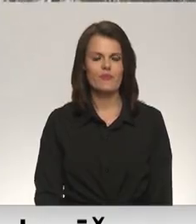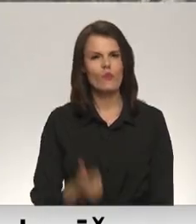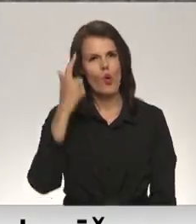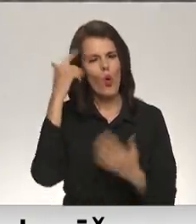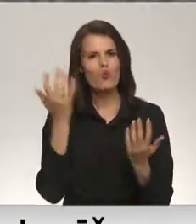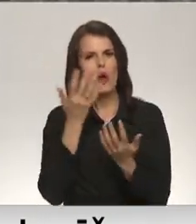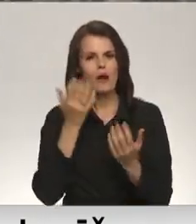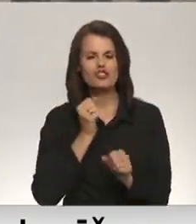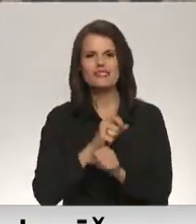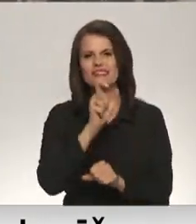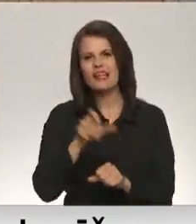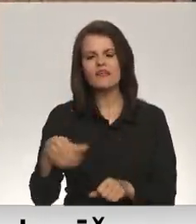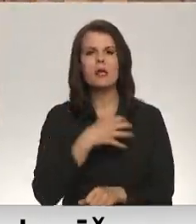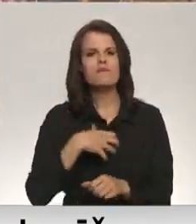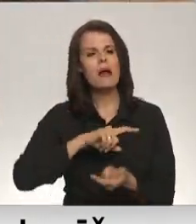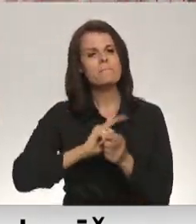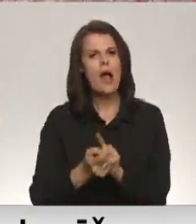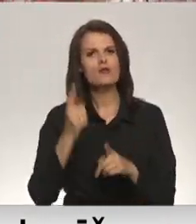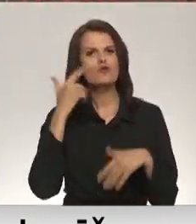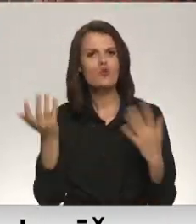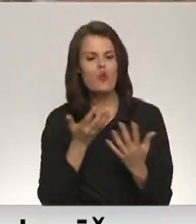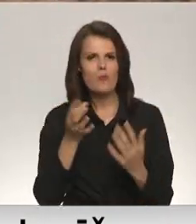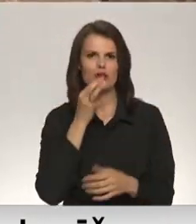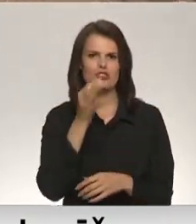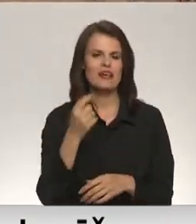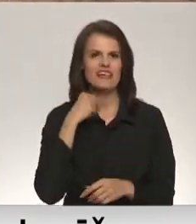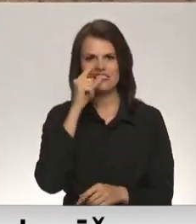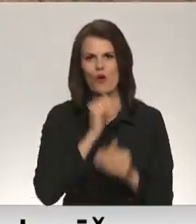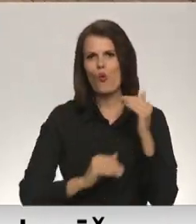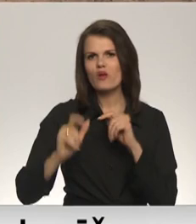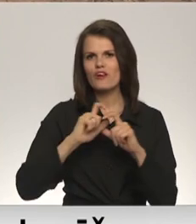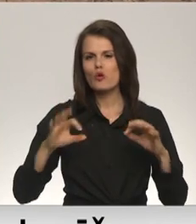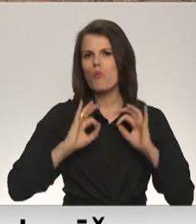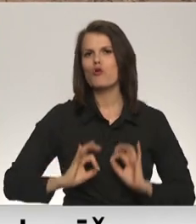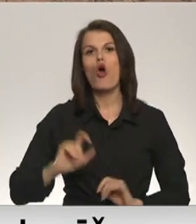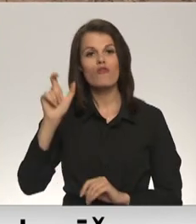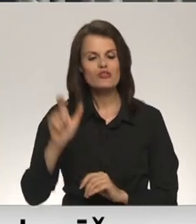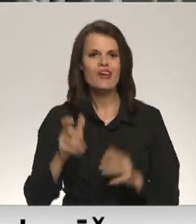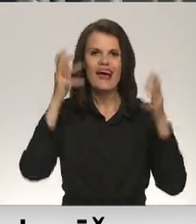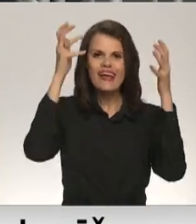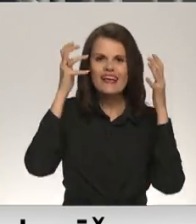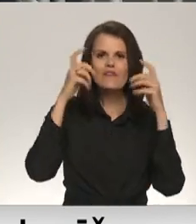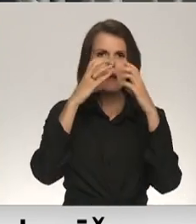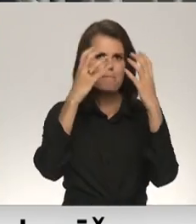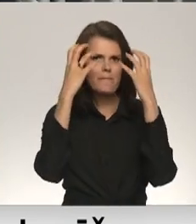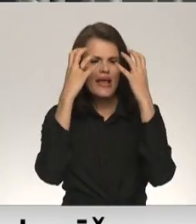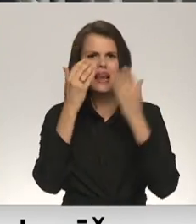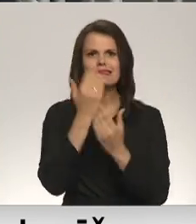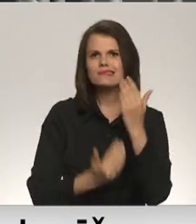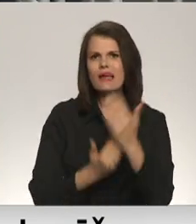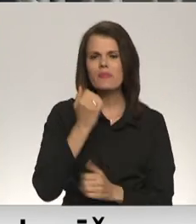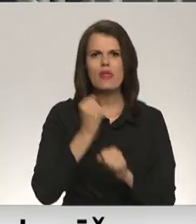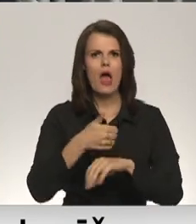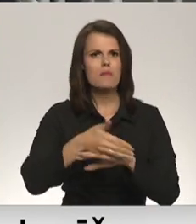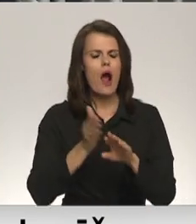Domāšana. Strādniekiem jāmaina domāšana, saka Rīgas Stradiņa universitātes profesors. Ķiveres, aizsargbrilles, cimdi un darba apavi